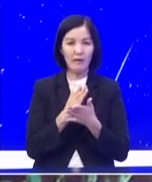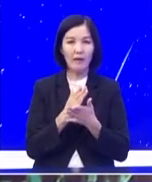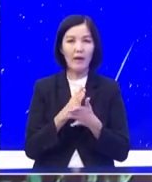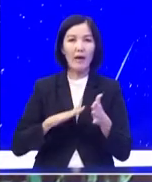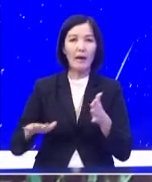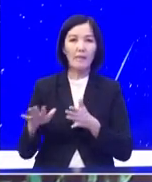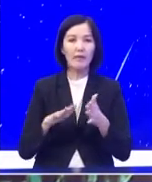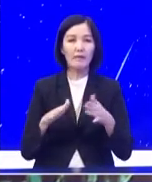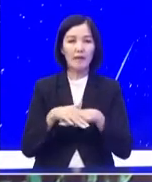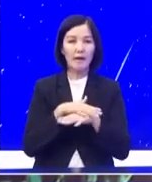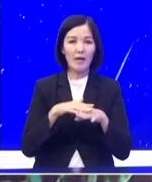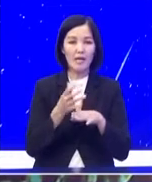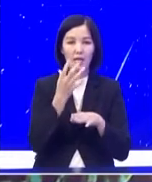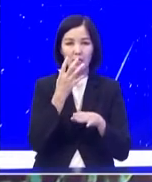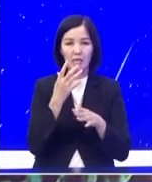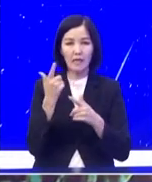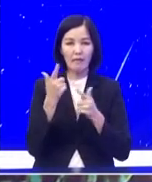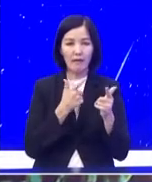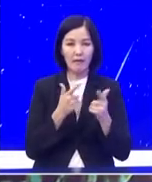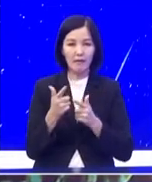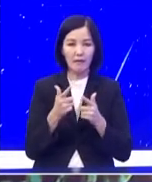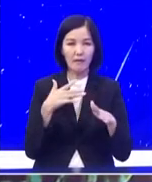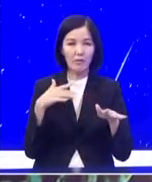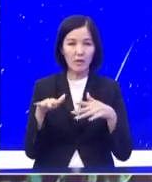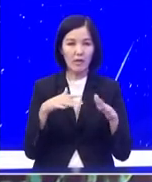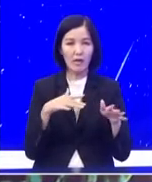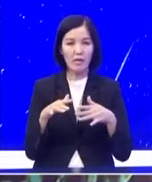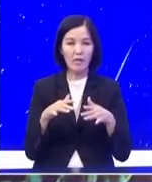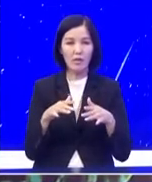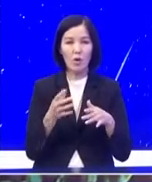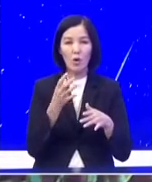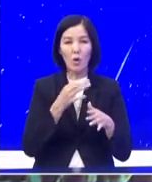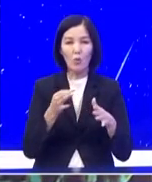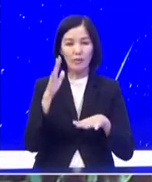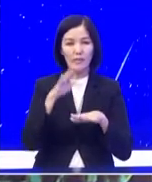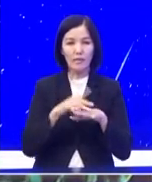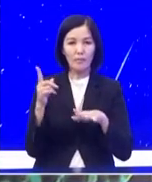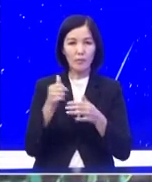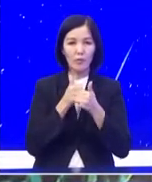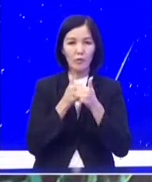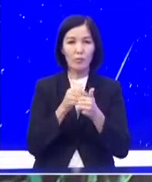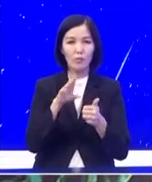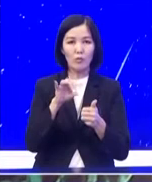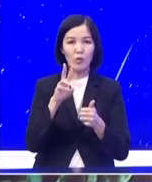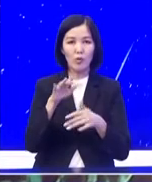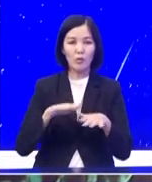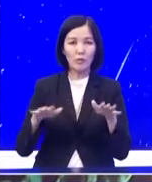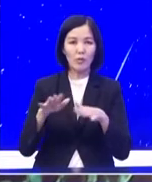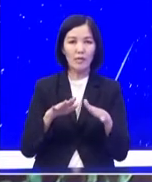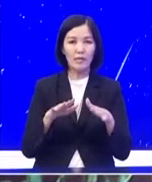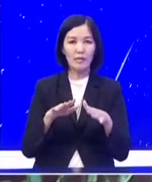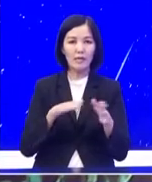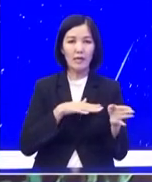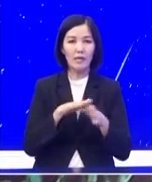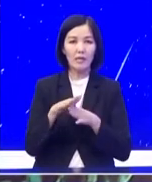Аталған аймақтарда халықтың қысқы дайындығы мардымсыз. Осыған орай облыс әкімінің бірінші орынбасары Ләззат Тұрлашев аудандарда